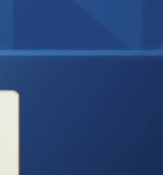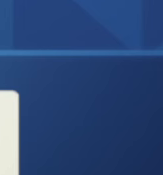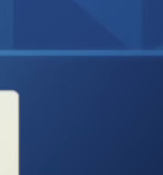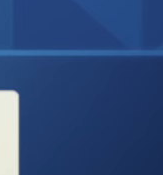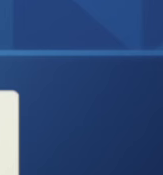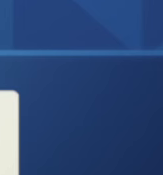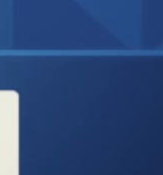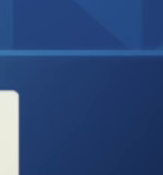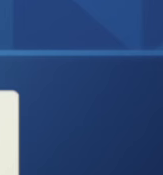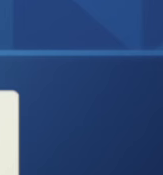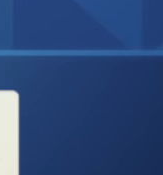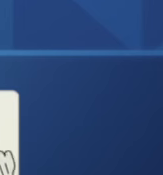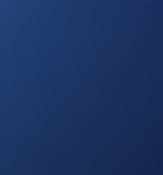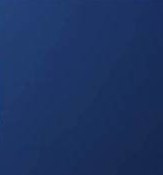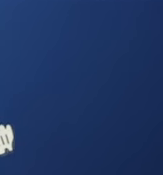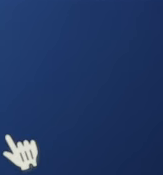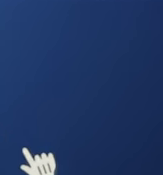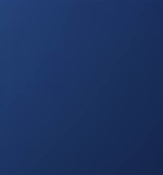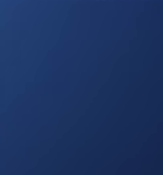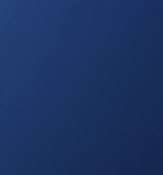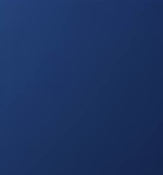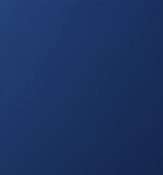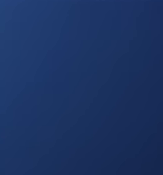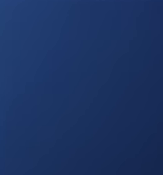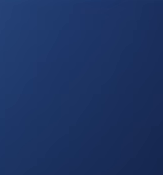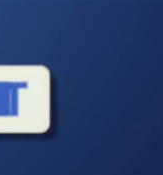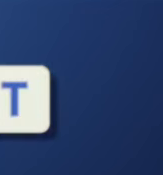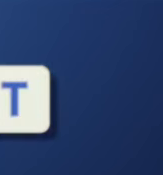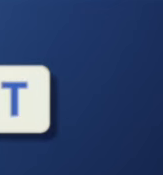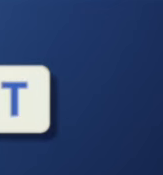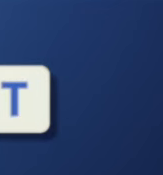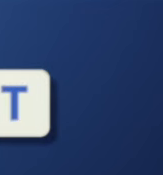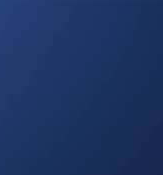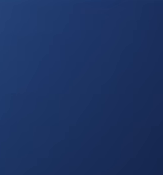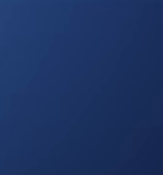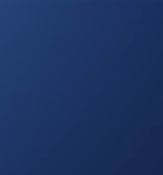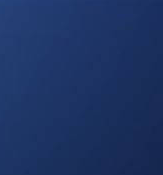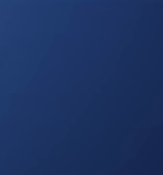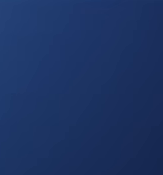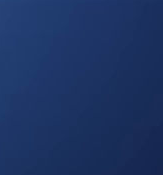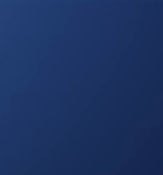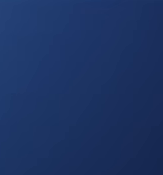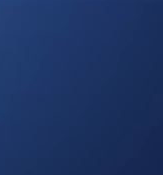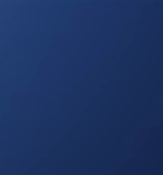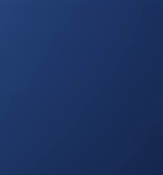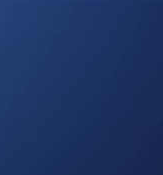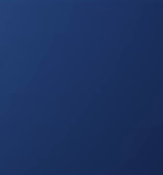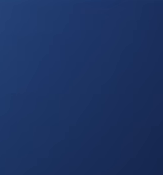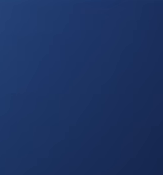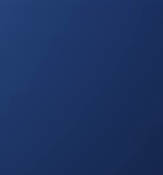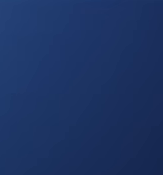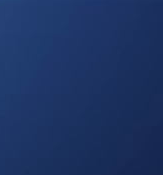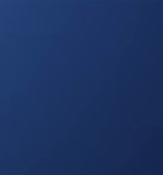no faktuais ke ta lua inskreva. No hanehan butang notifikasan, hodi fo komentari no fahetutan ba media selu.